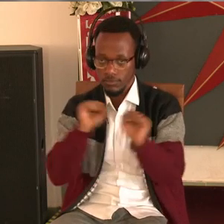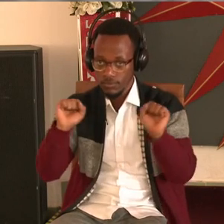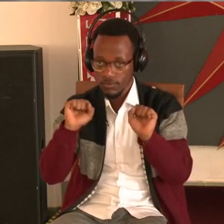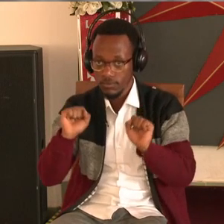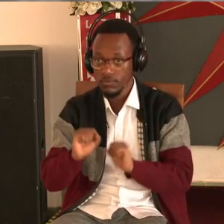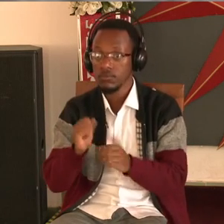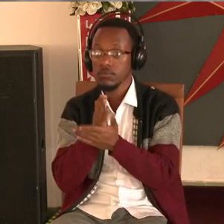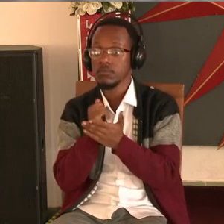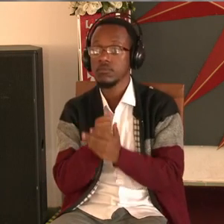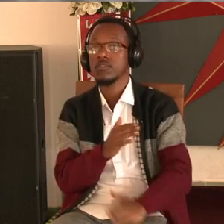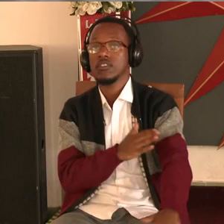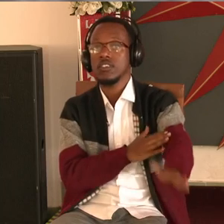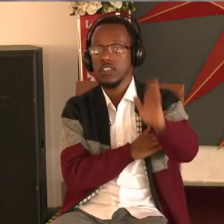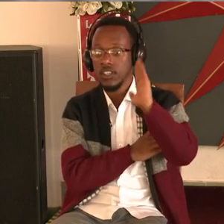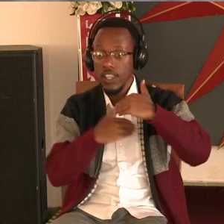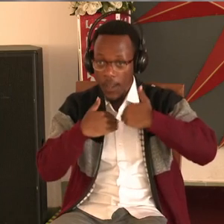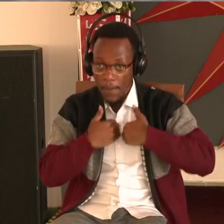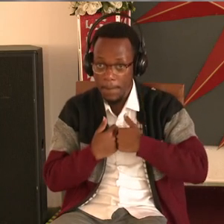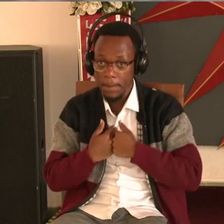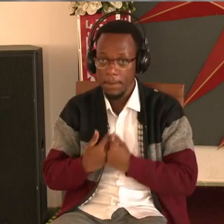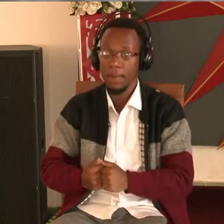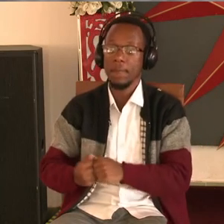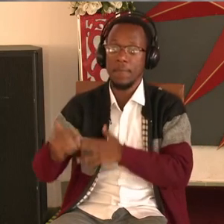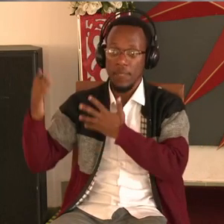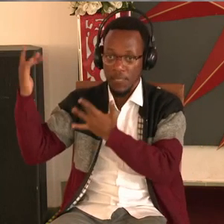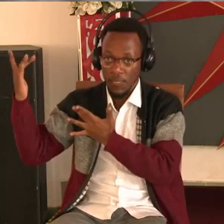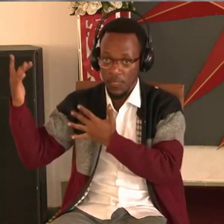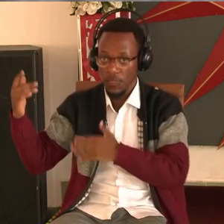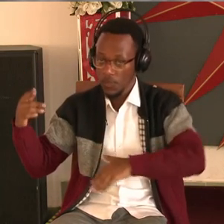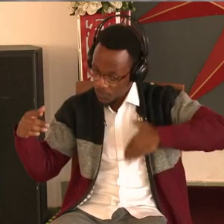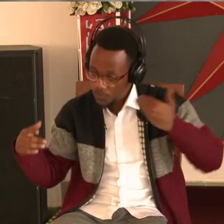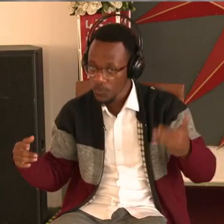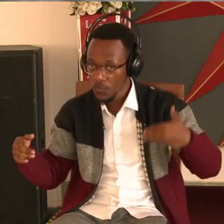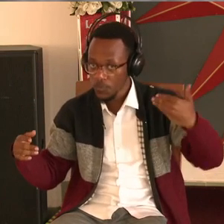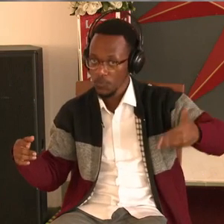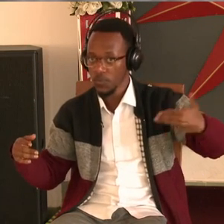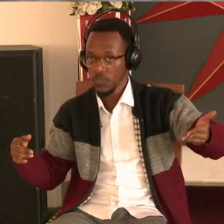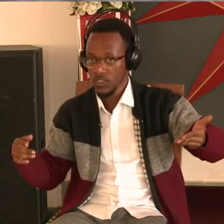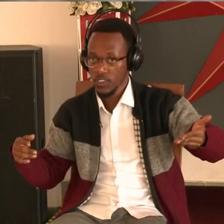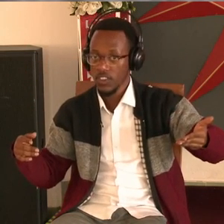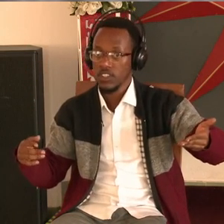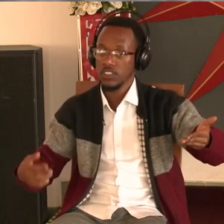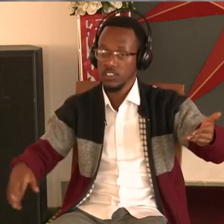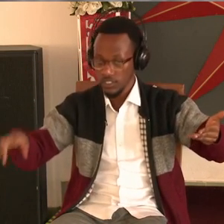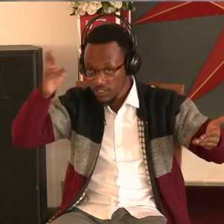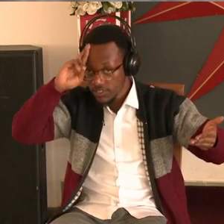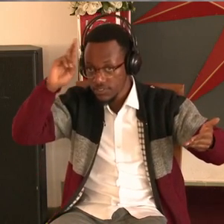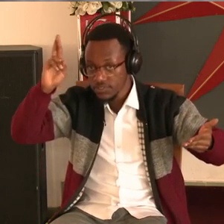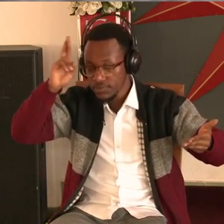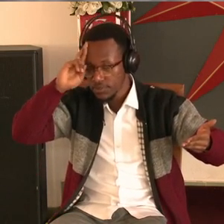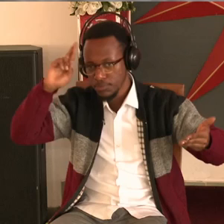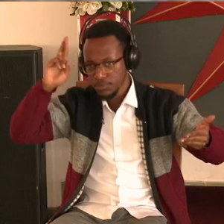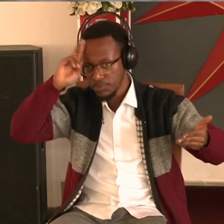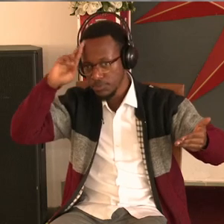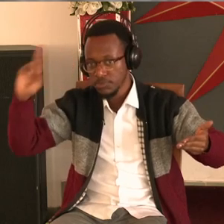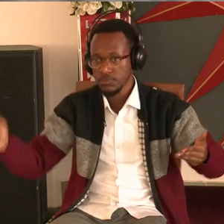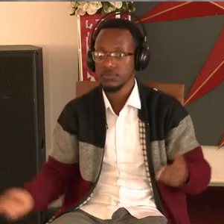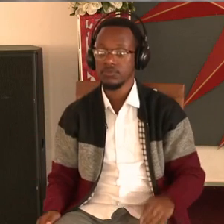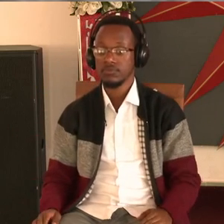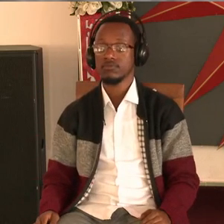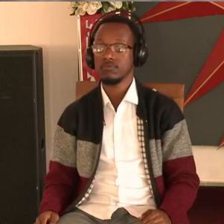que j'attends en tout temps. Souviens-toi des preuves de ta